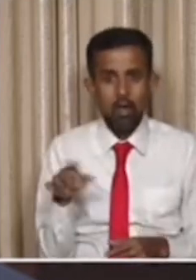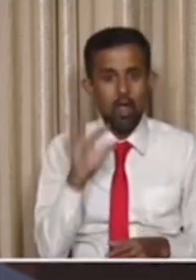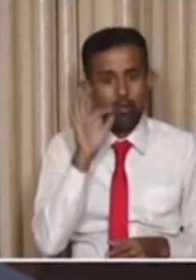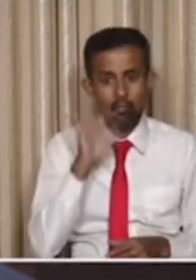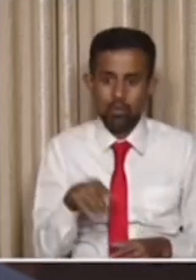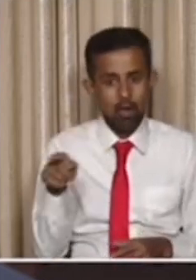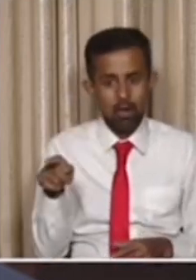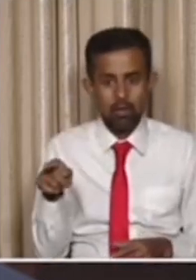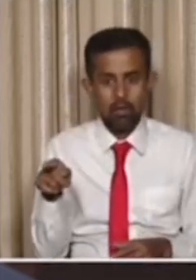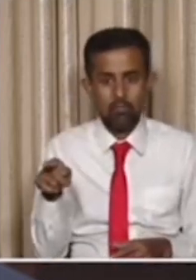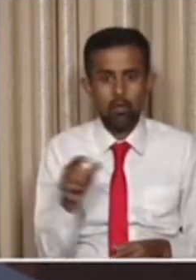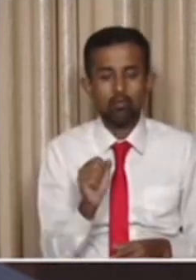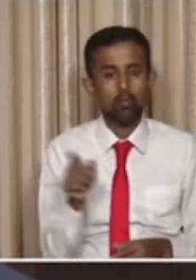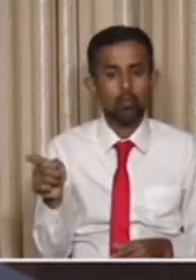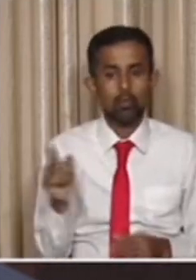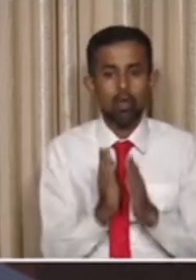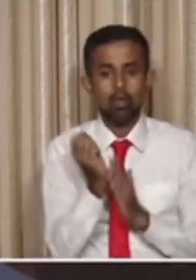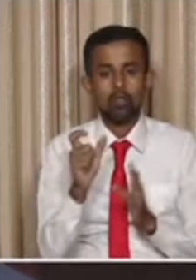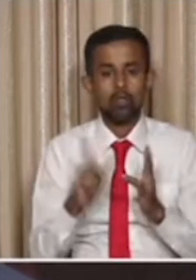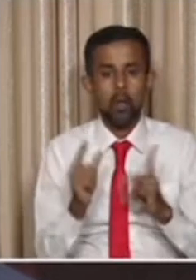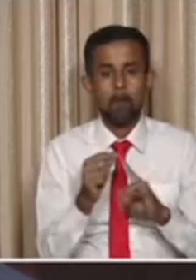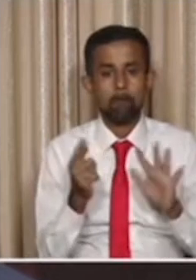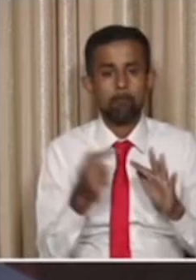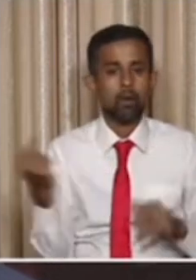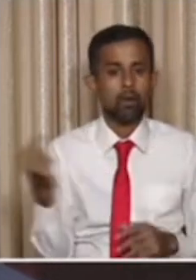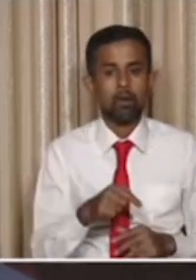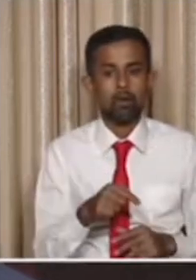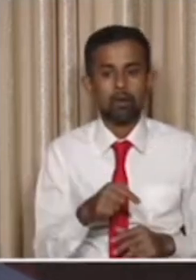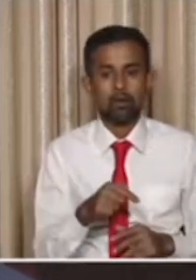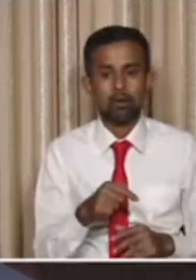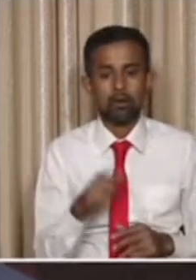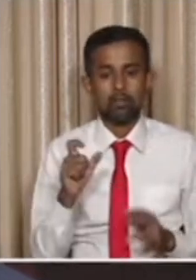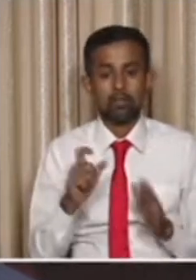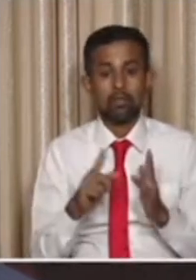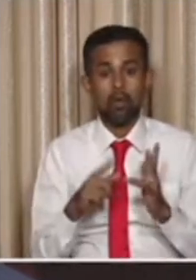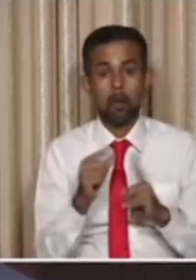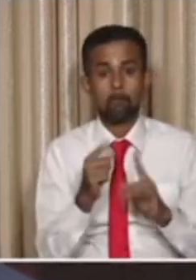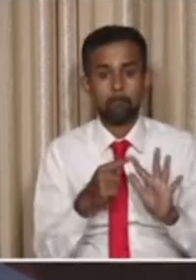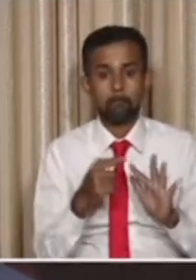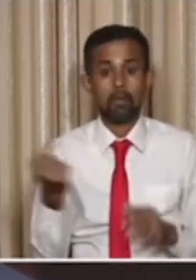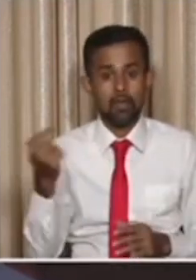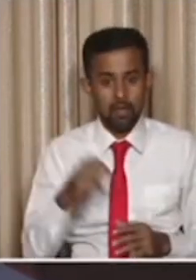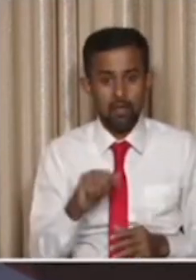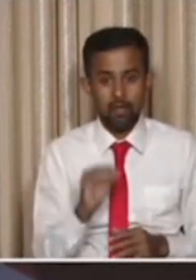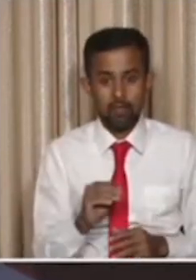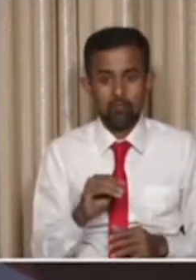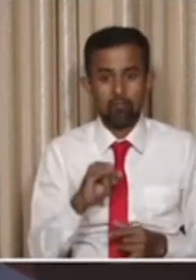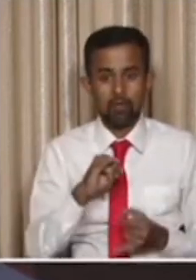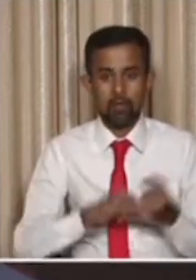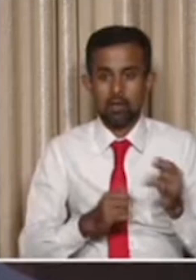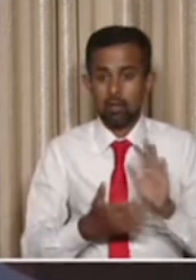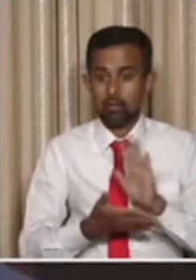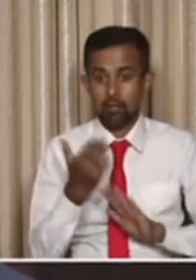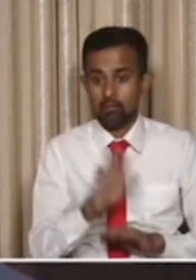නම් මොකද්ද ඔහුට තියෙන අයිතිය කෝප් එකට එන්න? එතන කෝප් එකට එනකම් මහලේකම්තුමිය තරහ වෙන්න